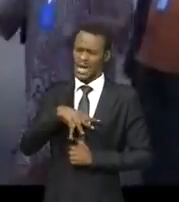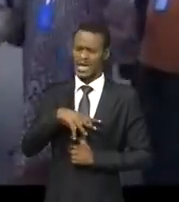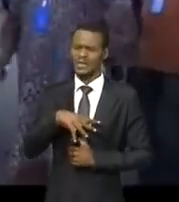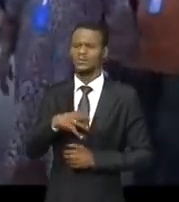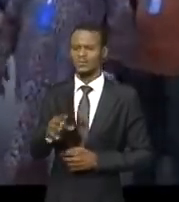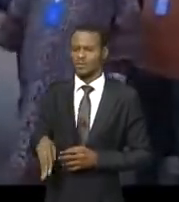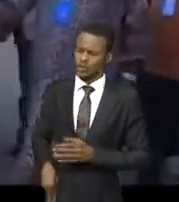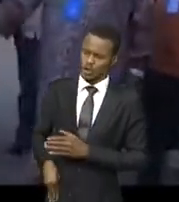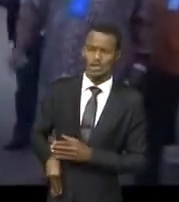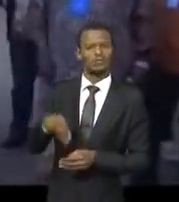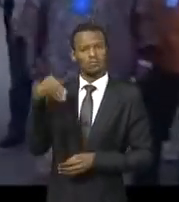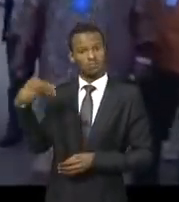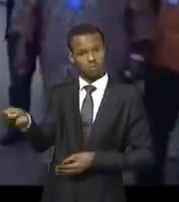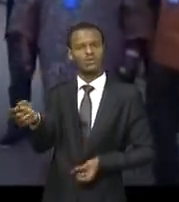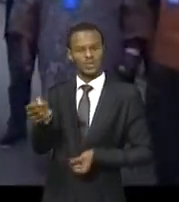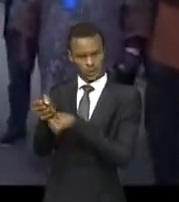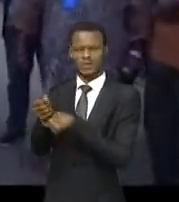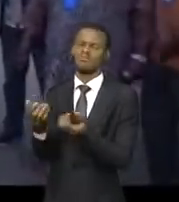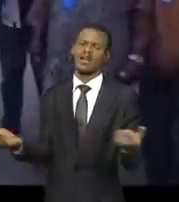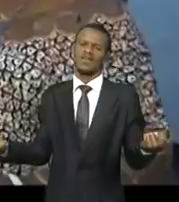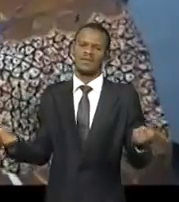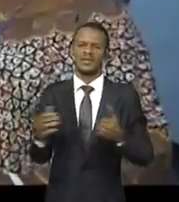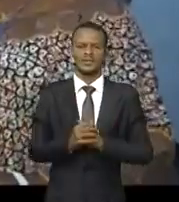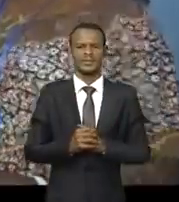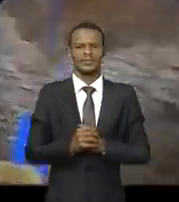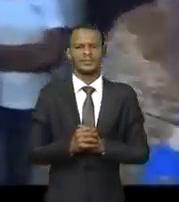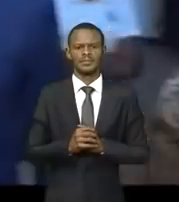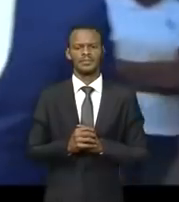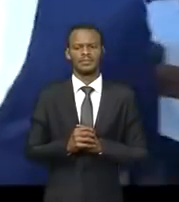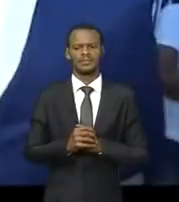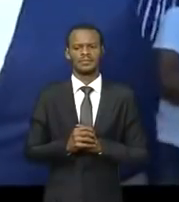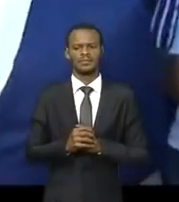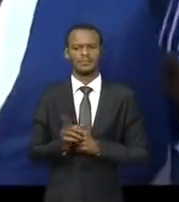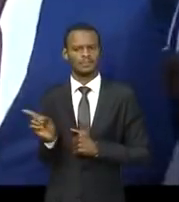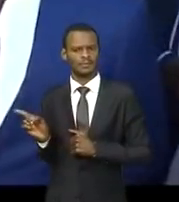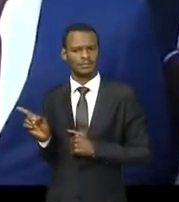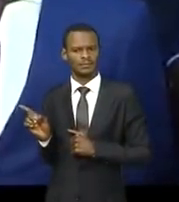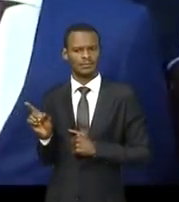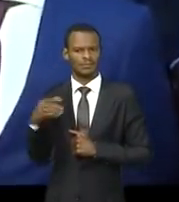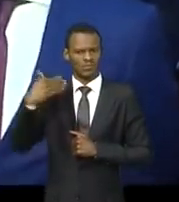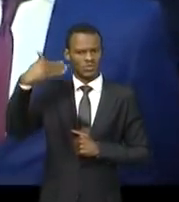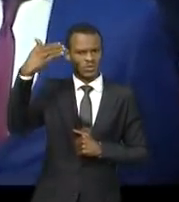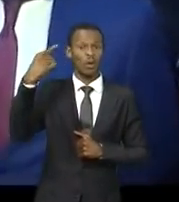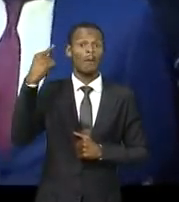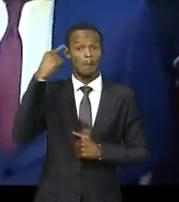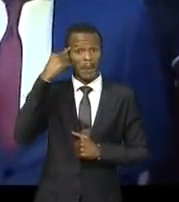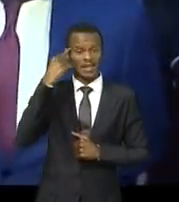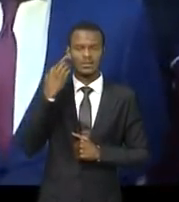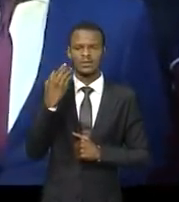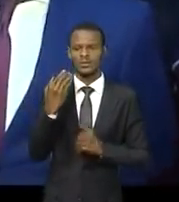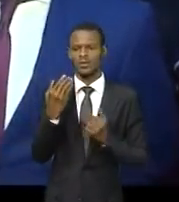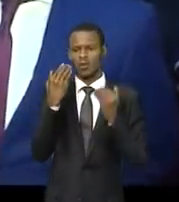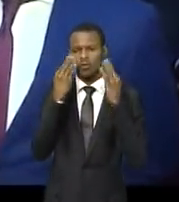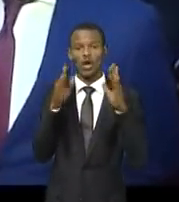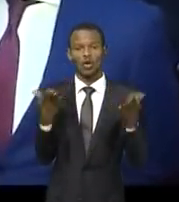en faveur de ses enfants. Nous allons y penser, je crois, avec un forage. Ouais. Un forage d'eau ici. Ouais.